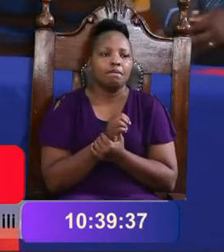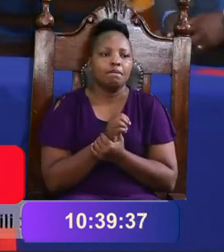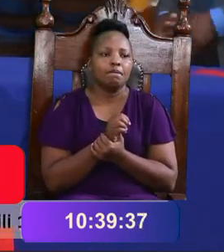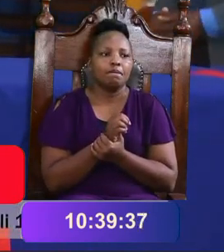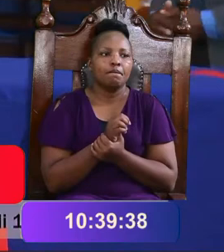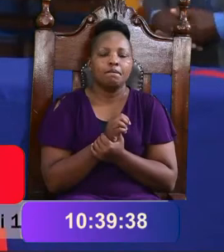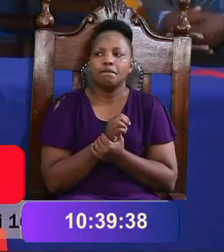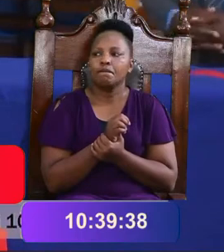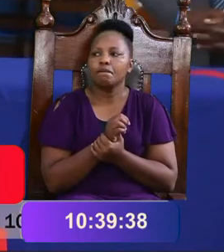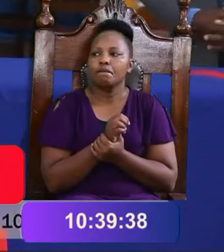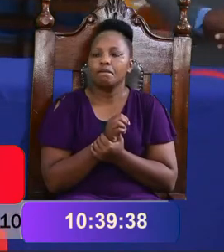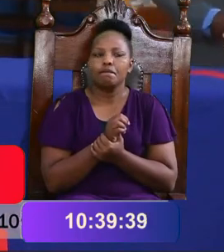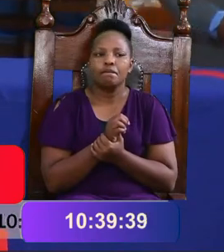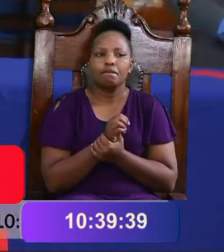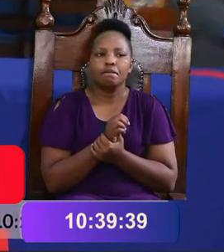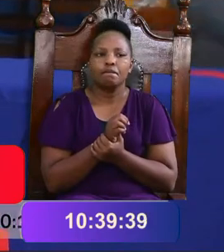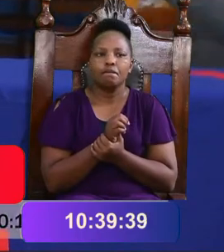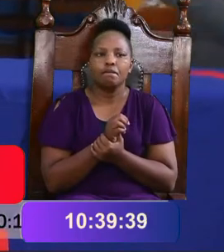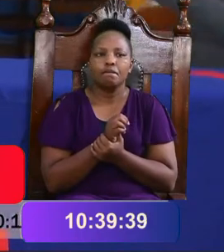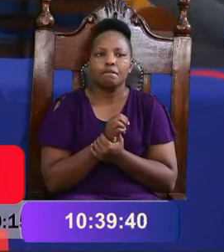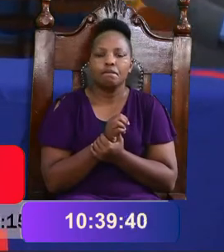Just dakika chache sana.